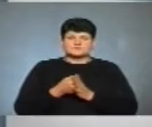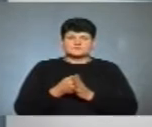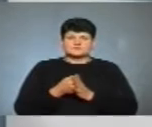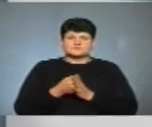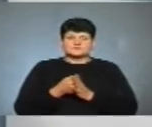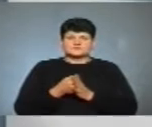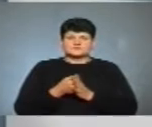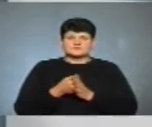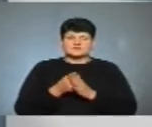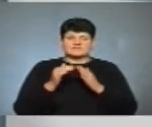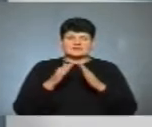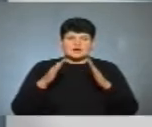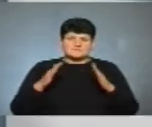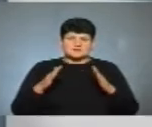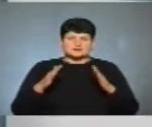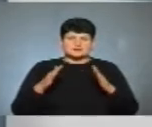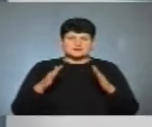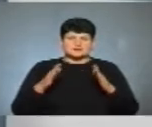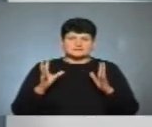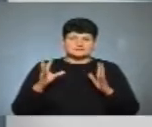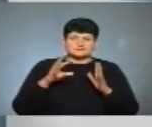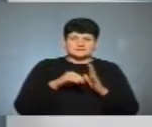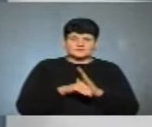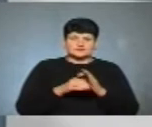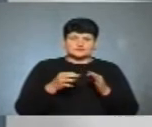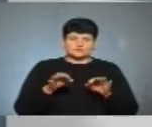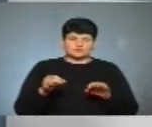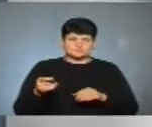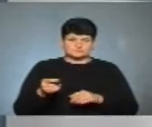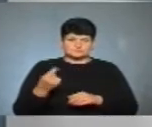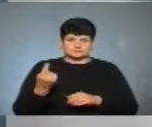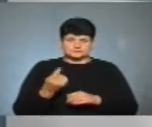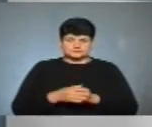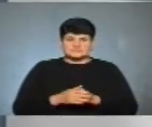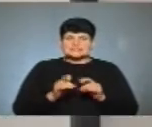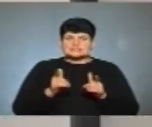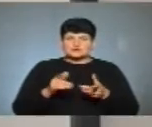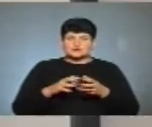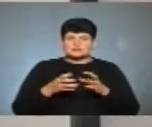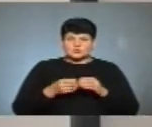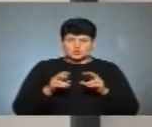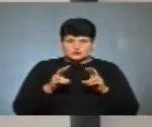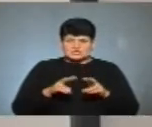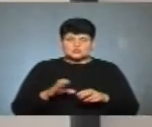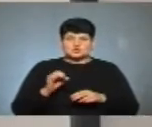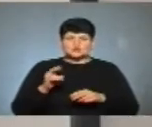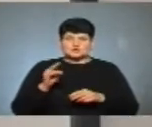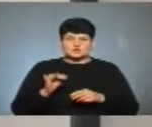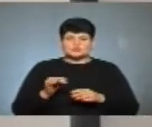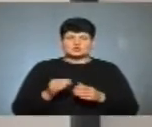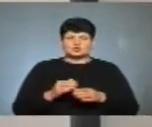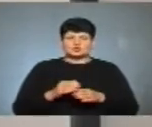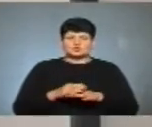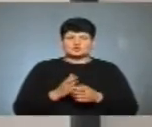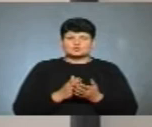в табір прихильників «Свободи» на Тернопіллі. Згідно з результатами дослідження соціологічної групи «Рейтинг»